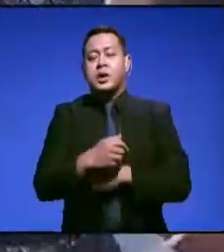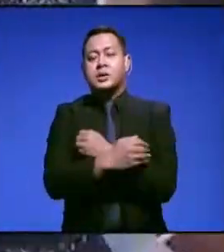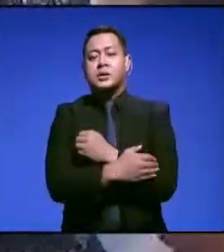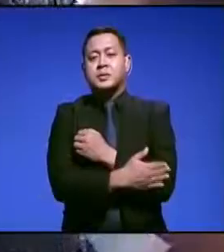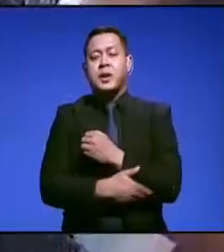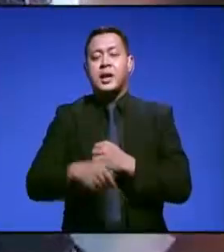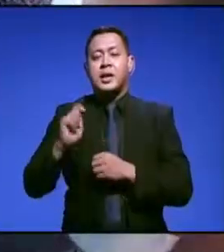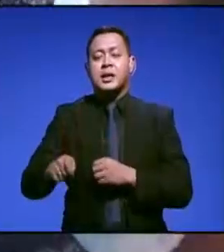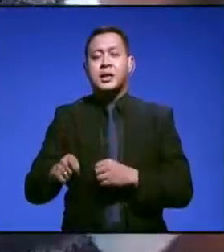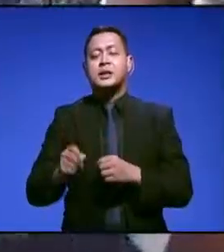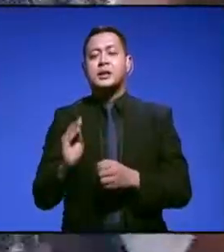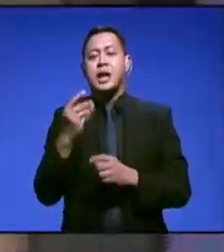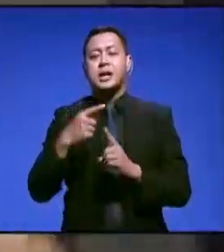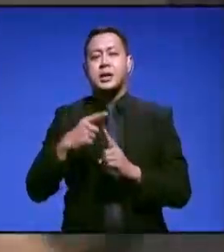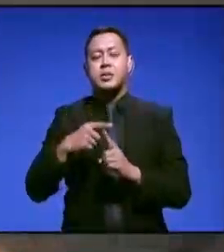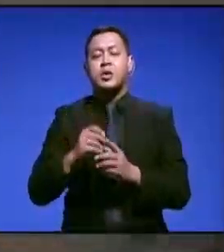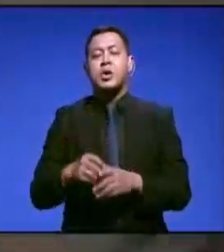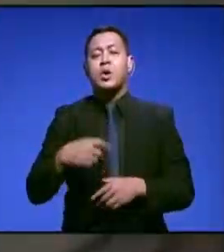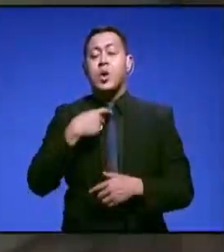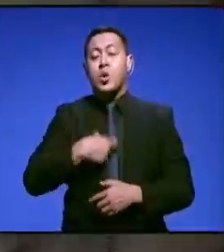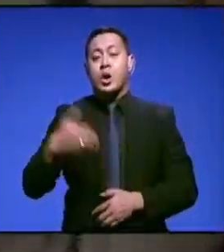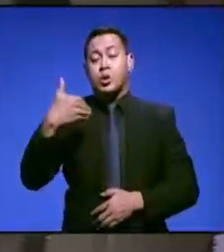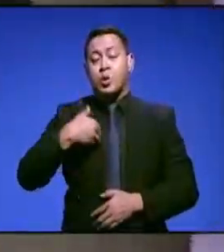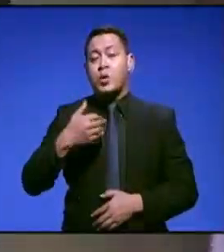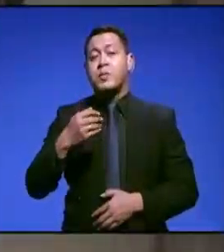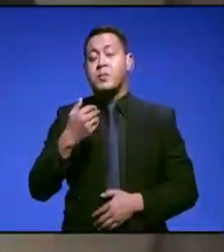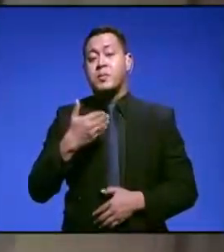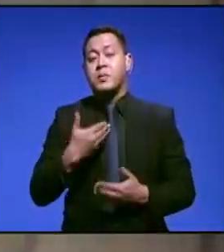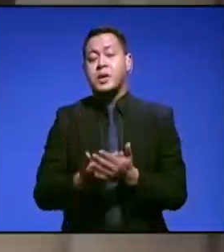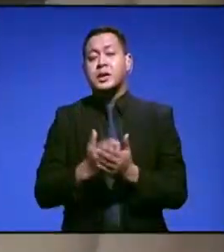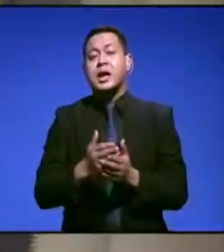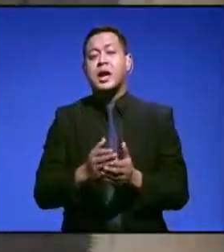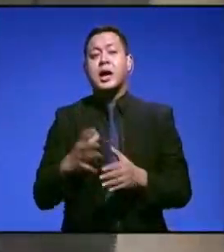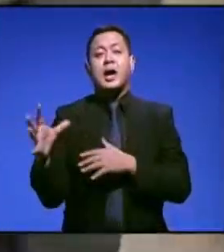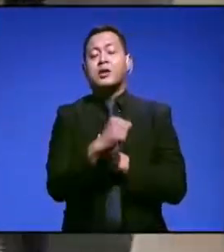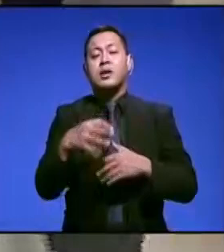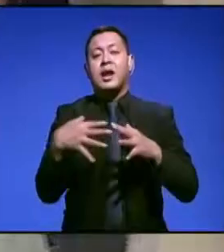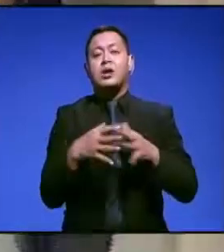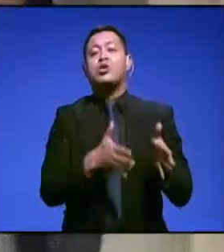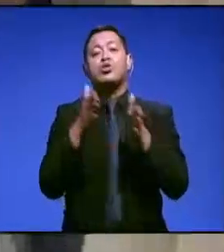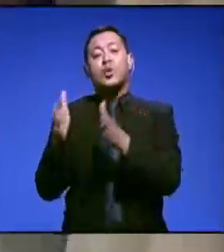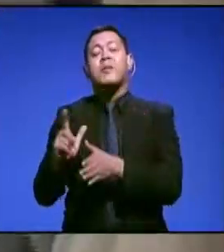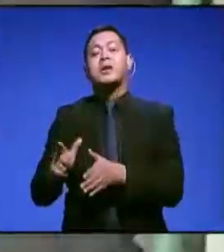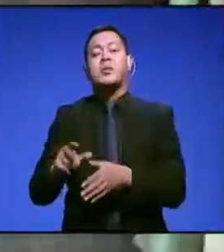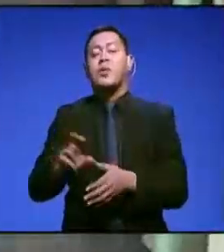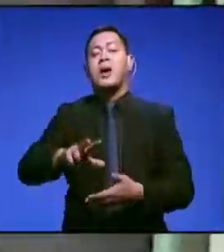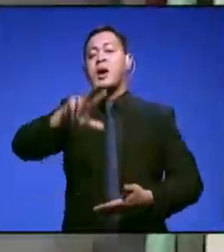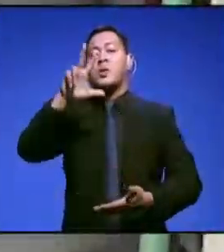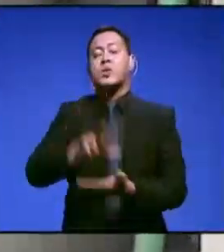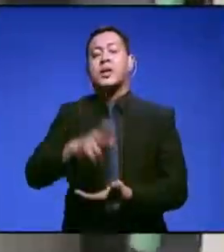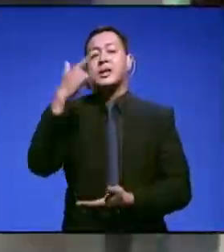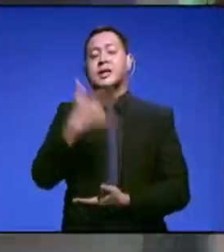dengan kuasa hukum warga. Kuasa hukum warga meminta eksekusi lahan ditunda dengan alasan belum ada keputusan tetap